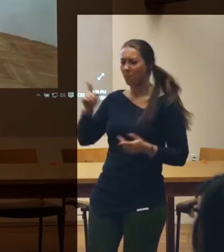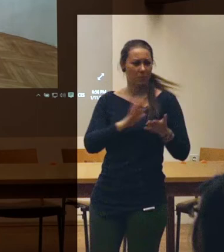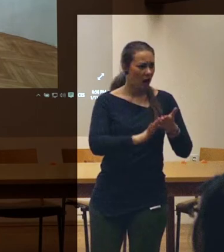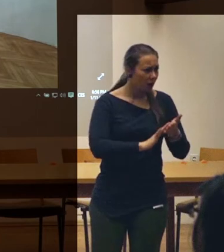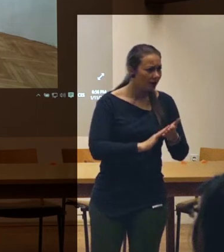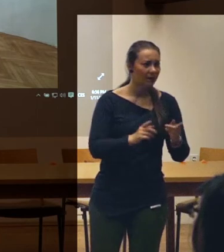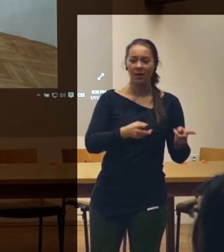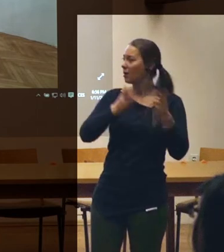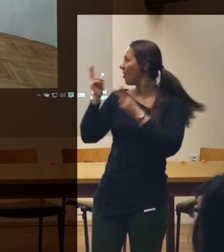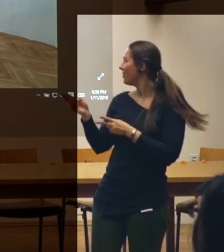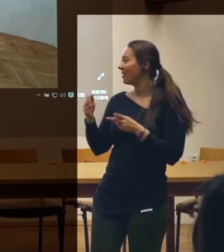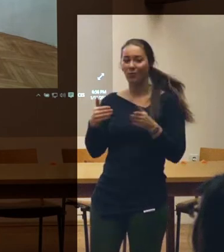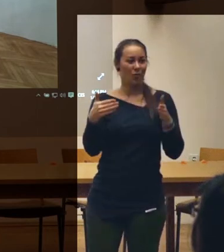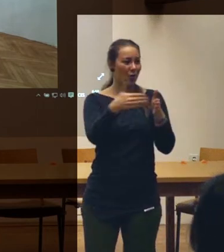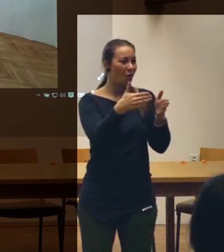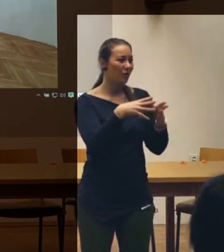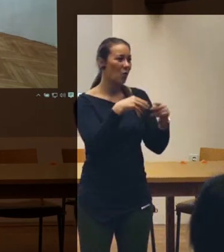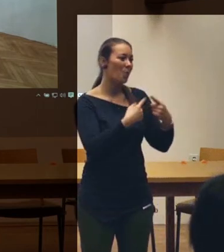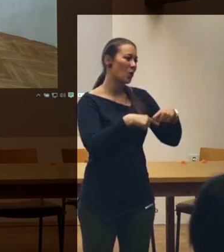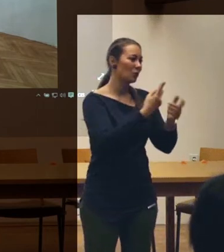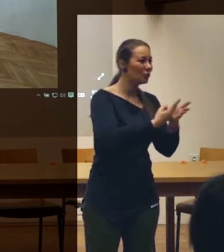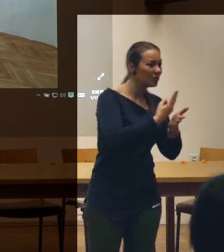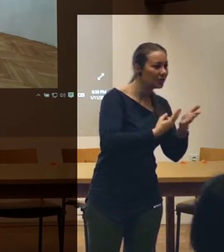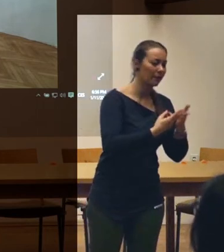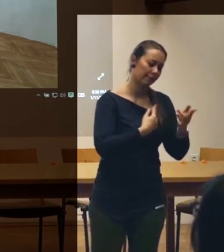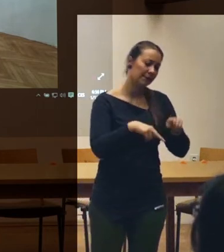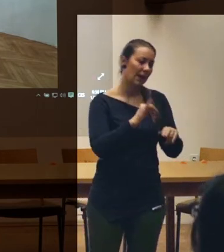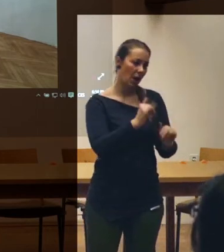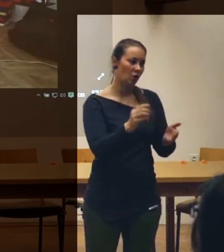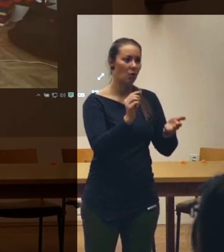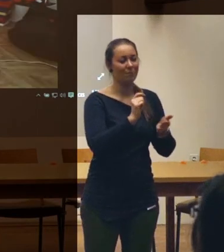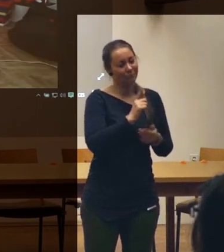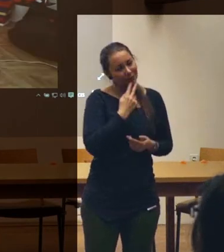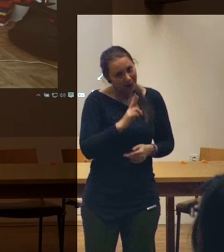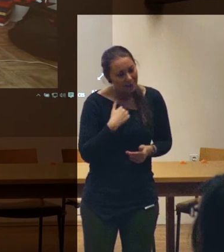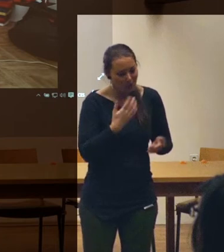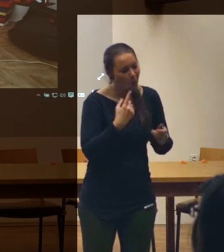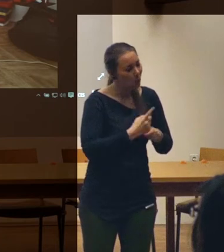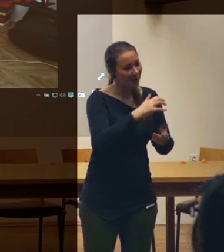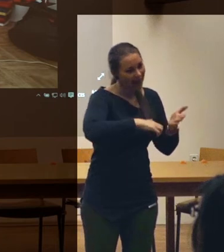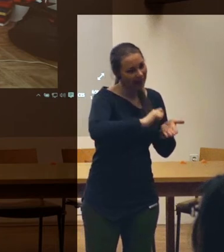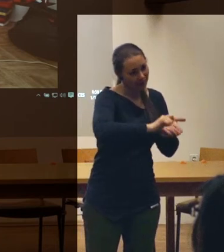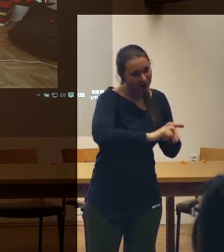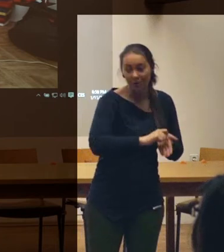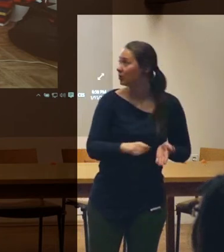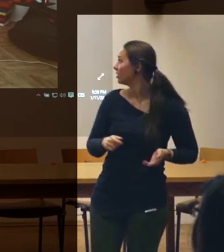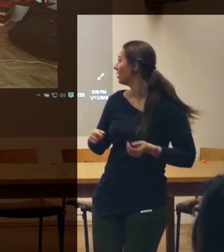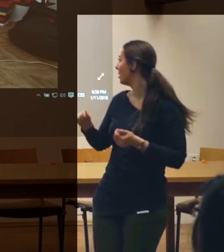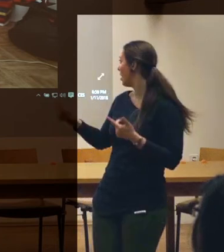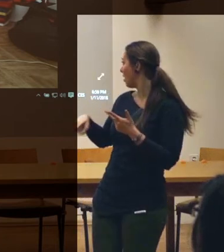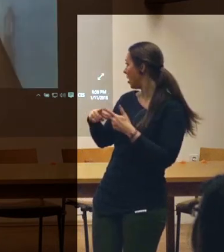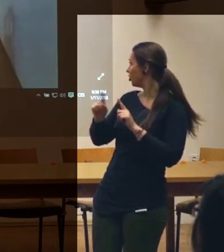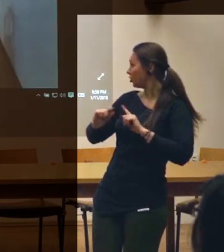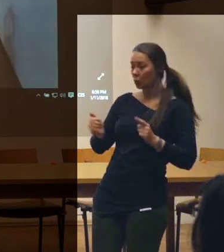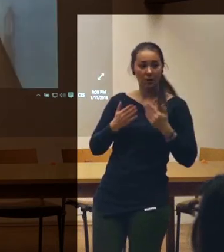taká čitateľský kútik, ktorý bol teda písaný, áno, priznáme sa. A vlastne tuto sú tie pomôcky, ktoré si ľudia mohli